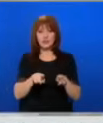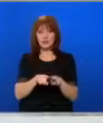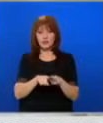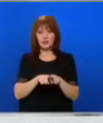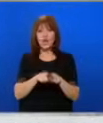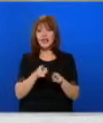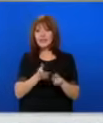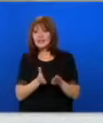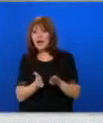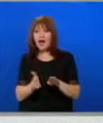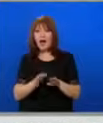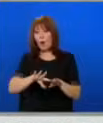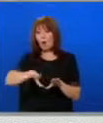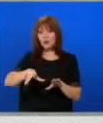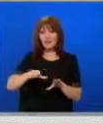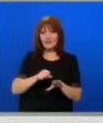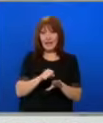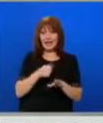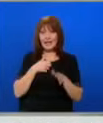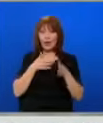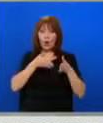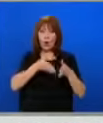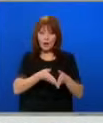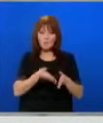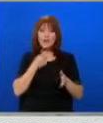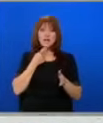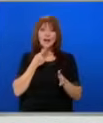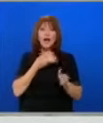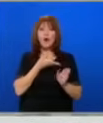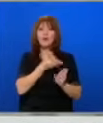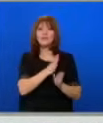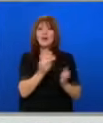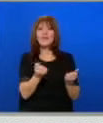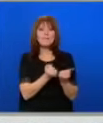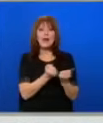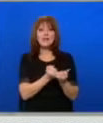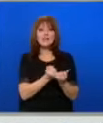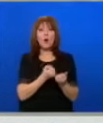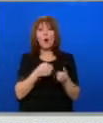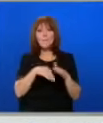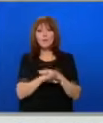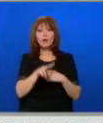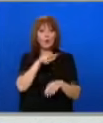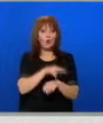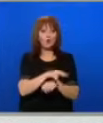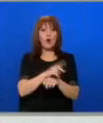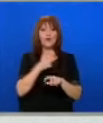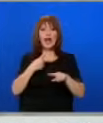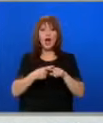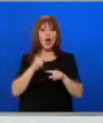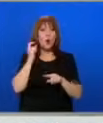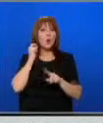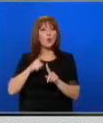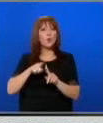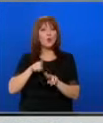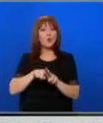нашият кораб, взели са го на абордаж и го отклоняват към место, което е под контрол на хутите.